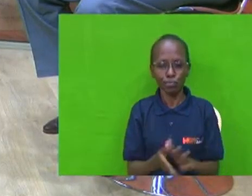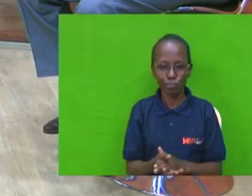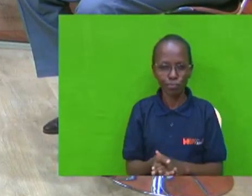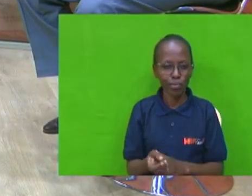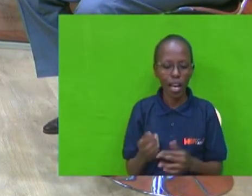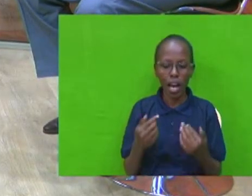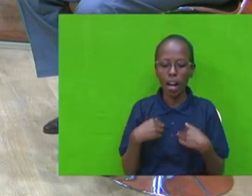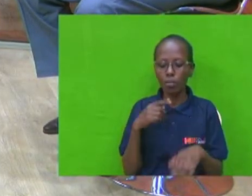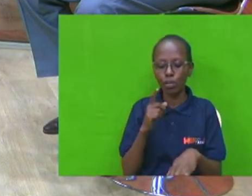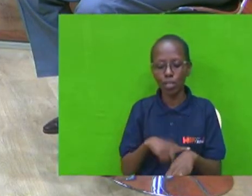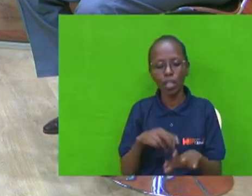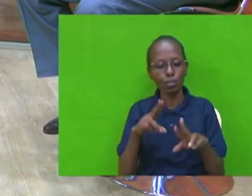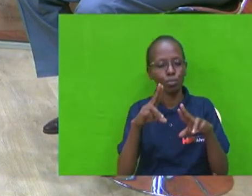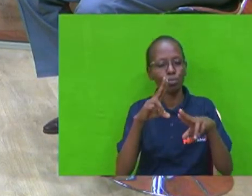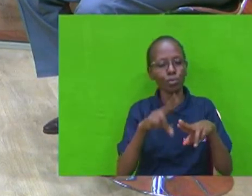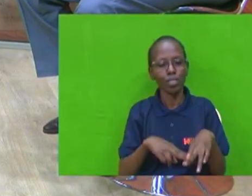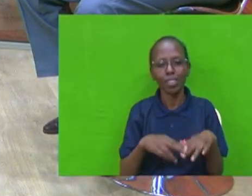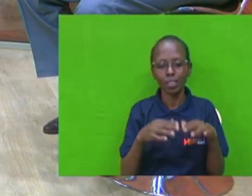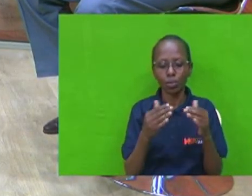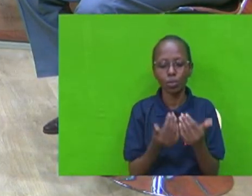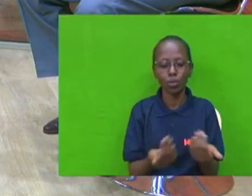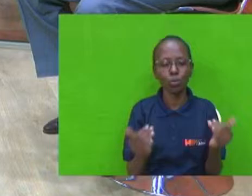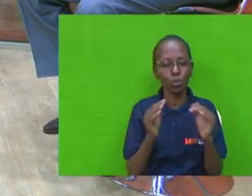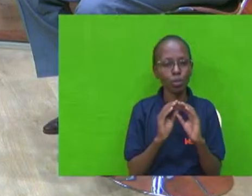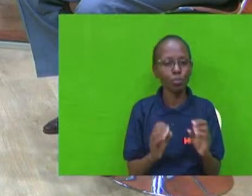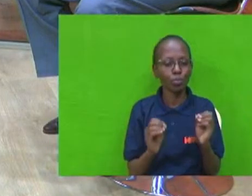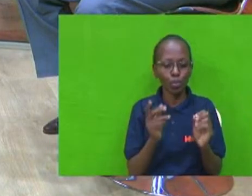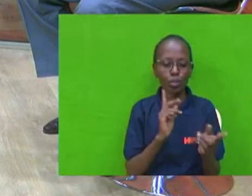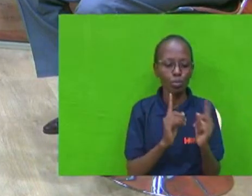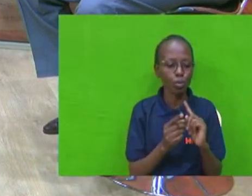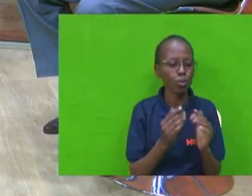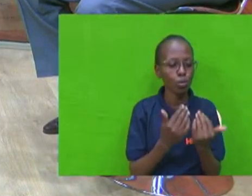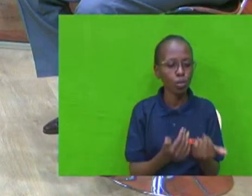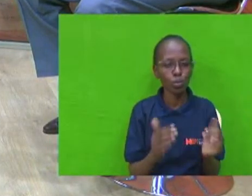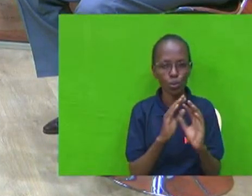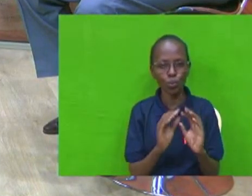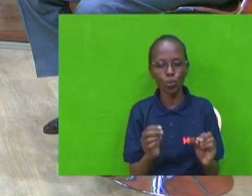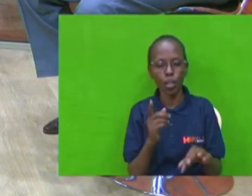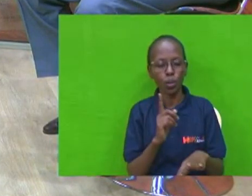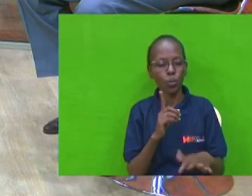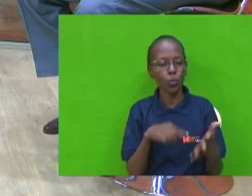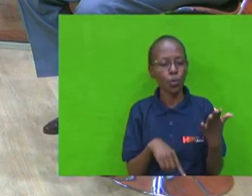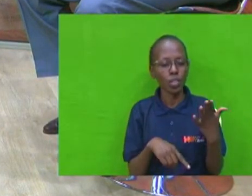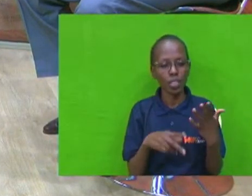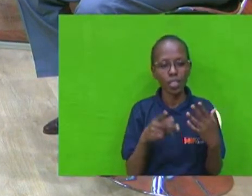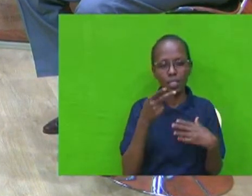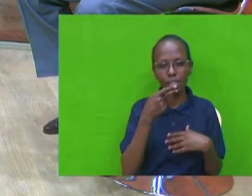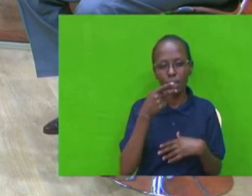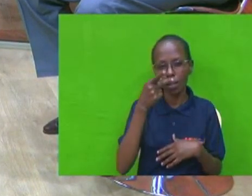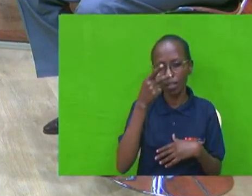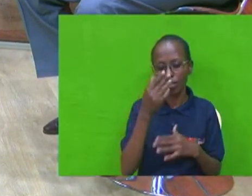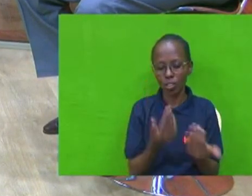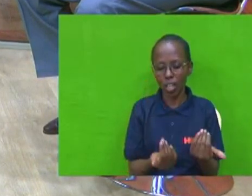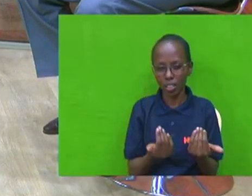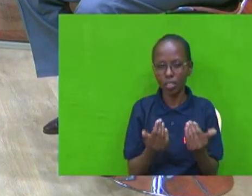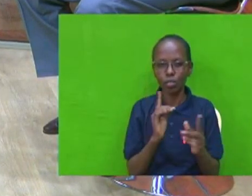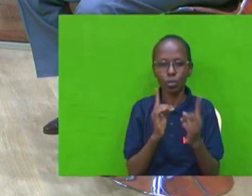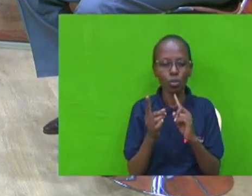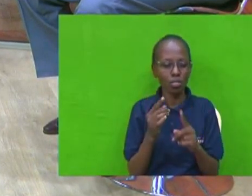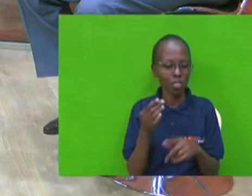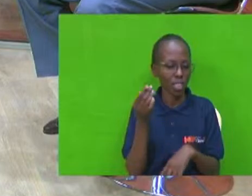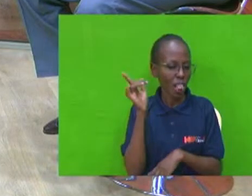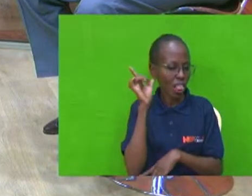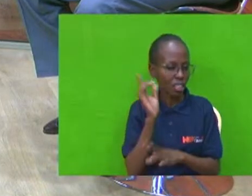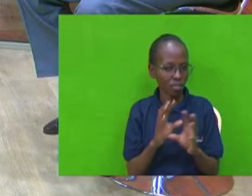Hawana muda wa kukaa na watoto wao, kuzungumza nao. Na kile mtoto anachozungumza huwa hasikilizi. Unakuta hata ule mtoto amefika